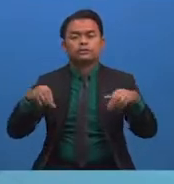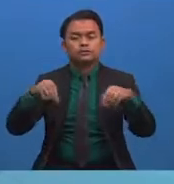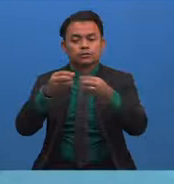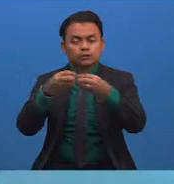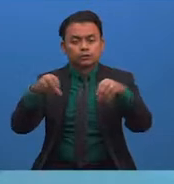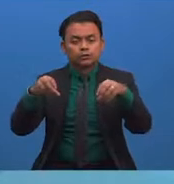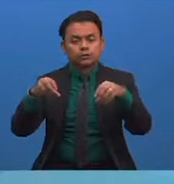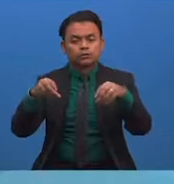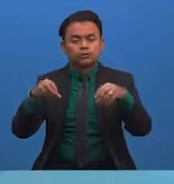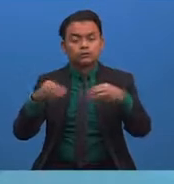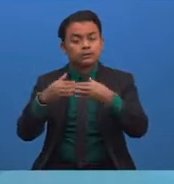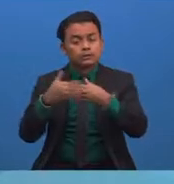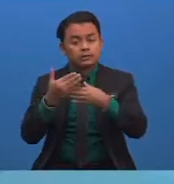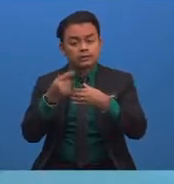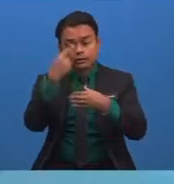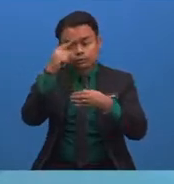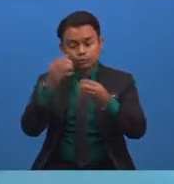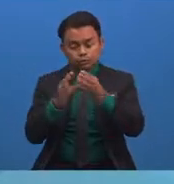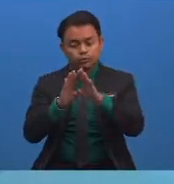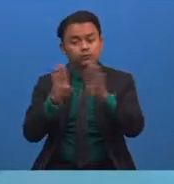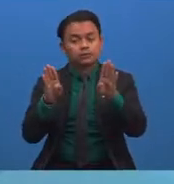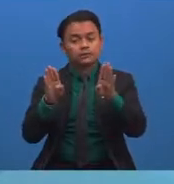Bagaimana ya? Cuba kamu ingat semula.